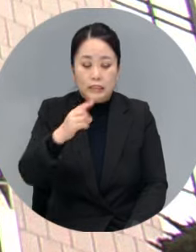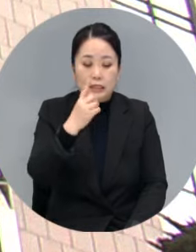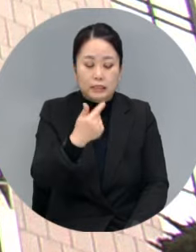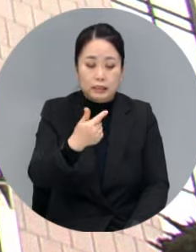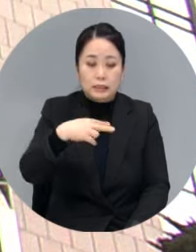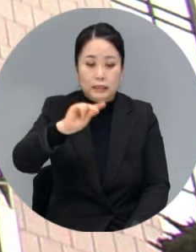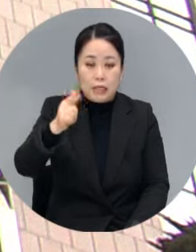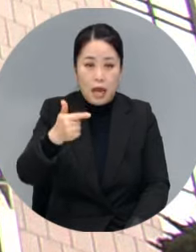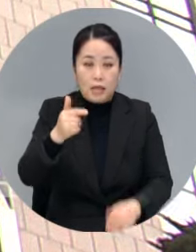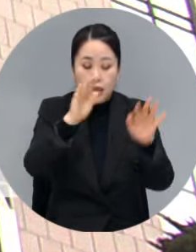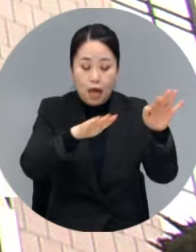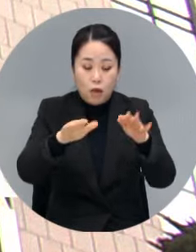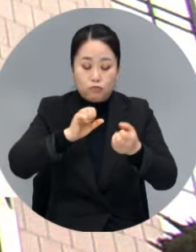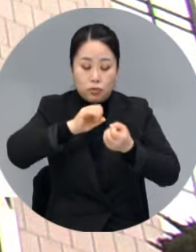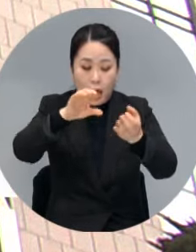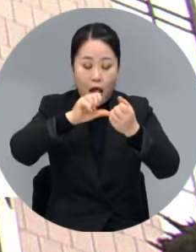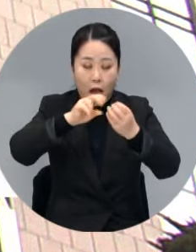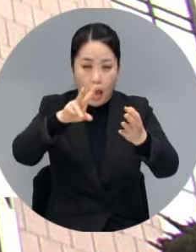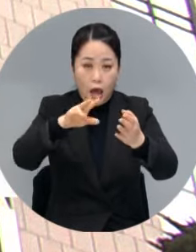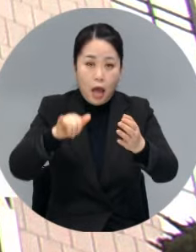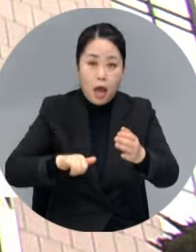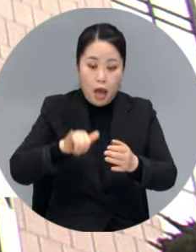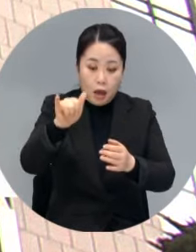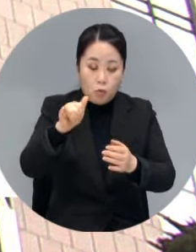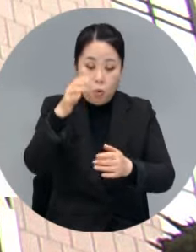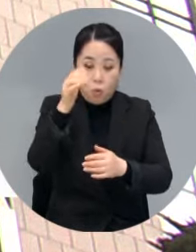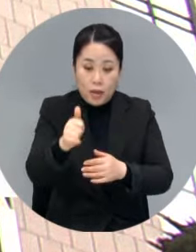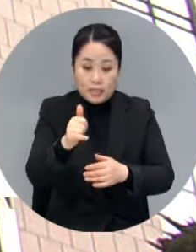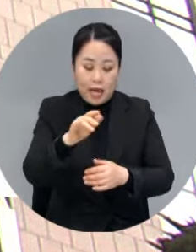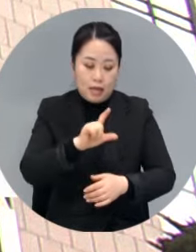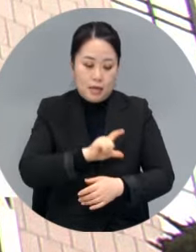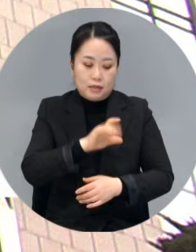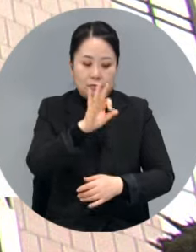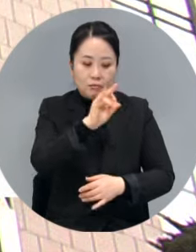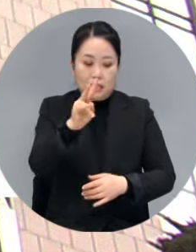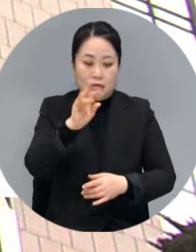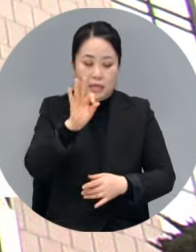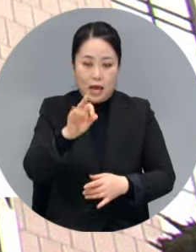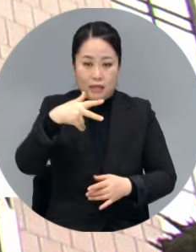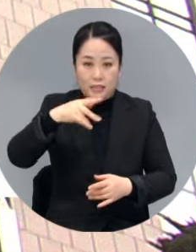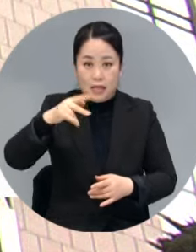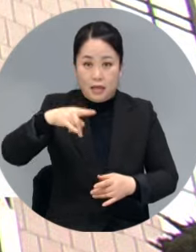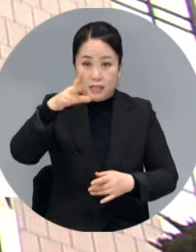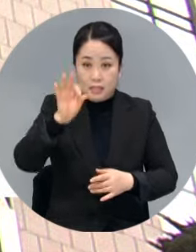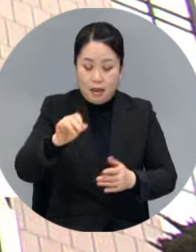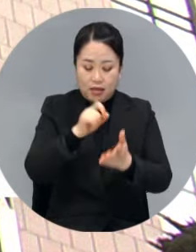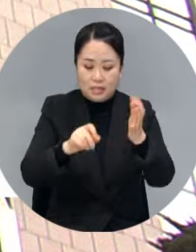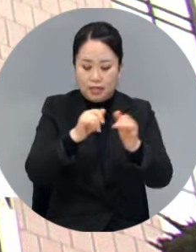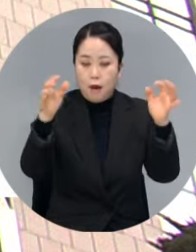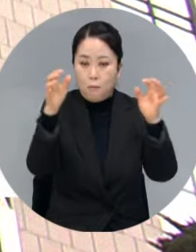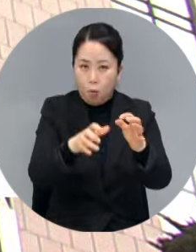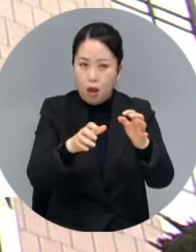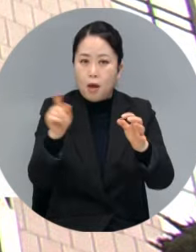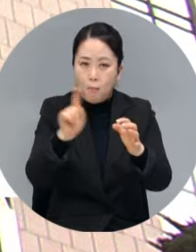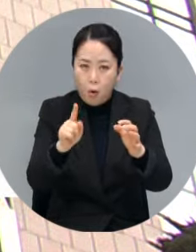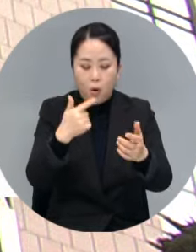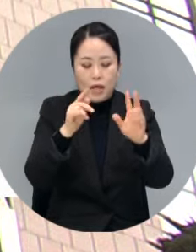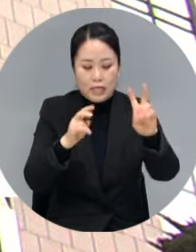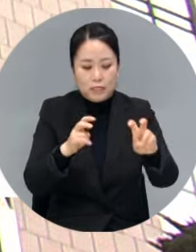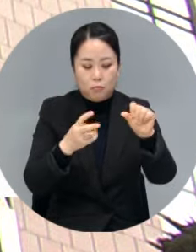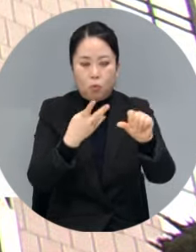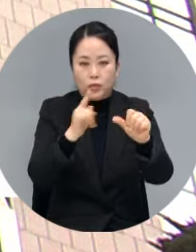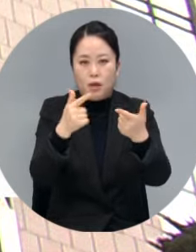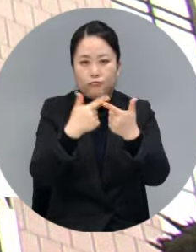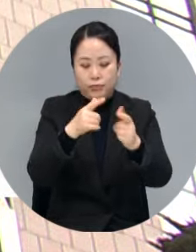은산 해운항공 양재생 회장이 오늘 기자회견을 열고 제25대 부산상위회장 선거 출마를